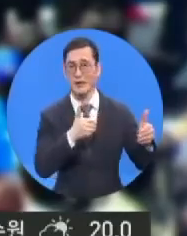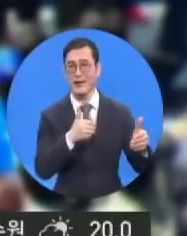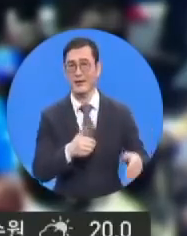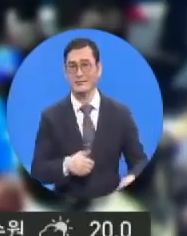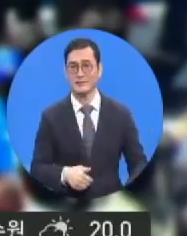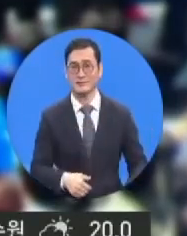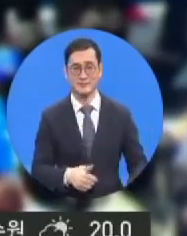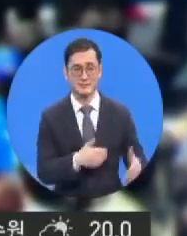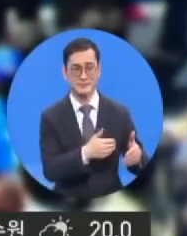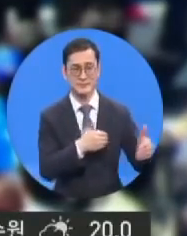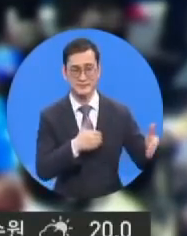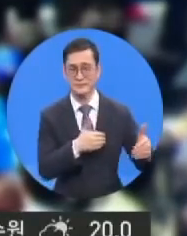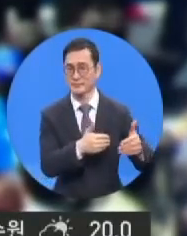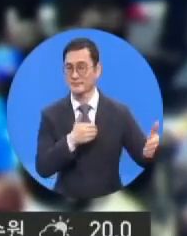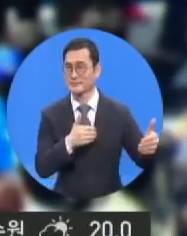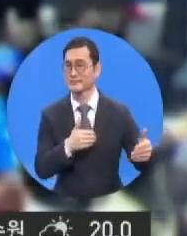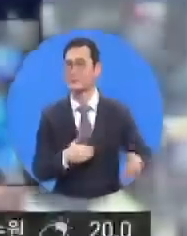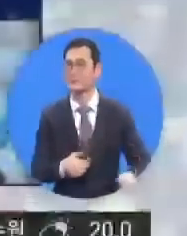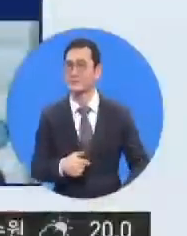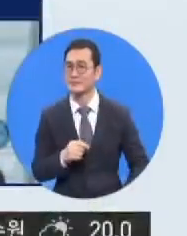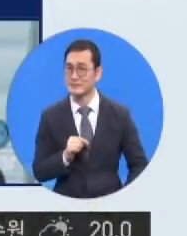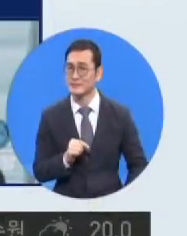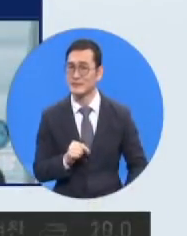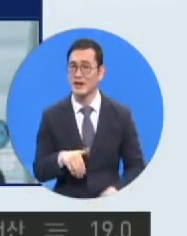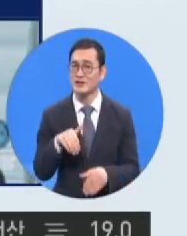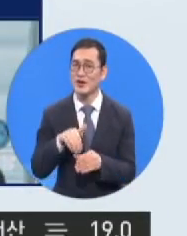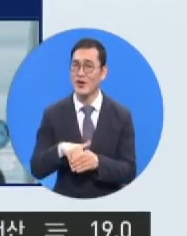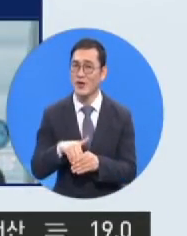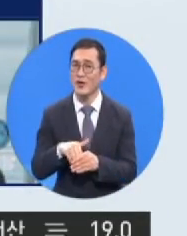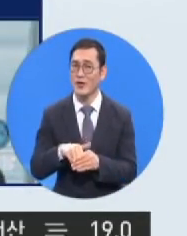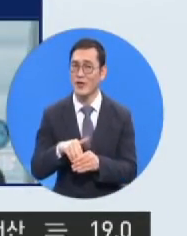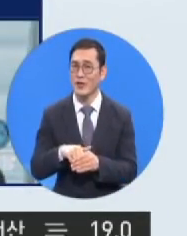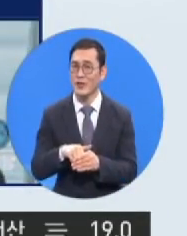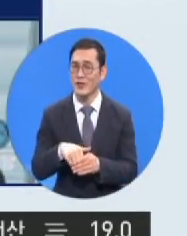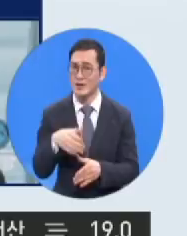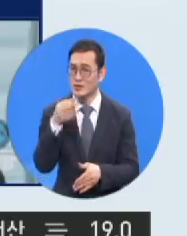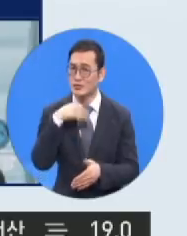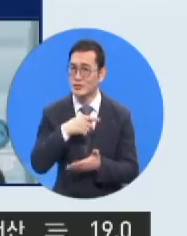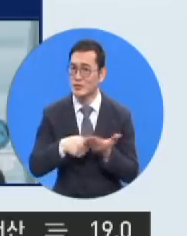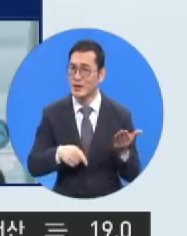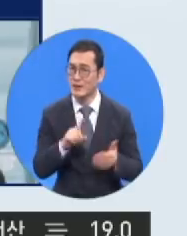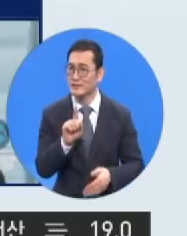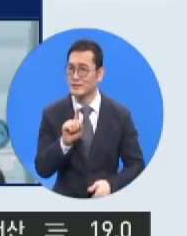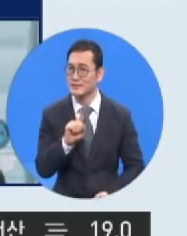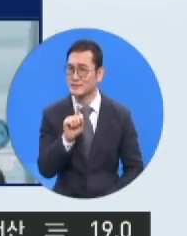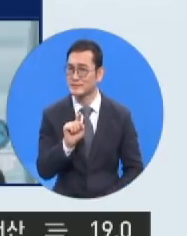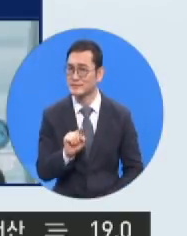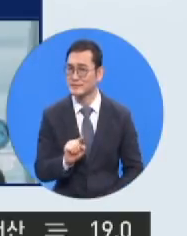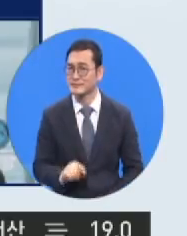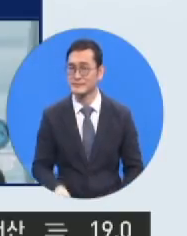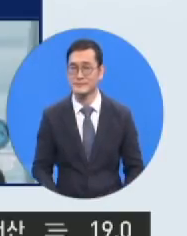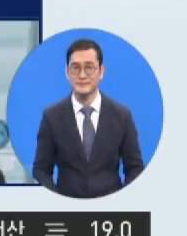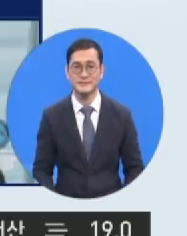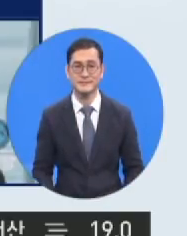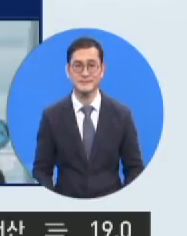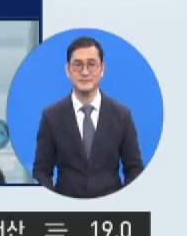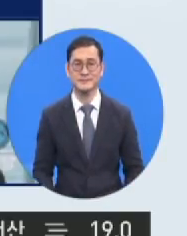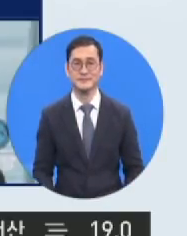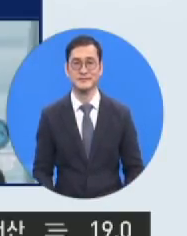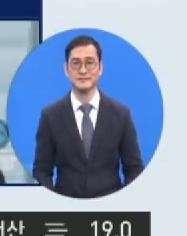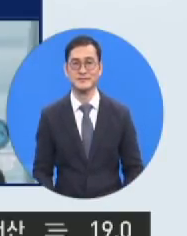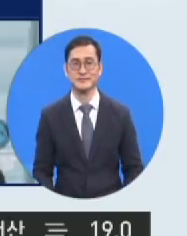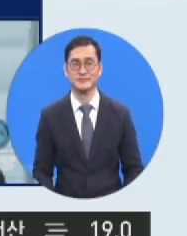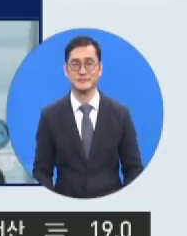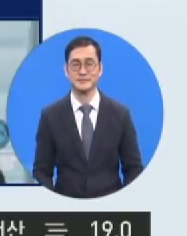이런 조치가 전략이 선거에 어떤 결과로 나올지는 좀더 지켜봐야 될것 같습니다. 이박 후보의